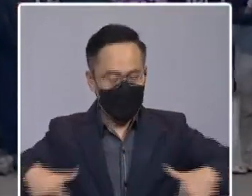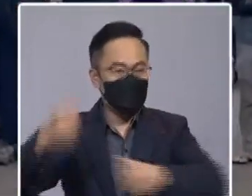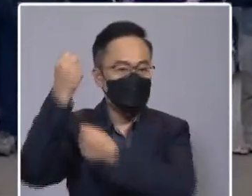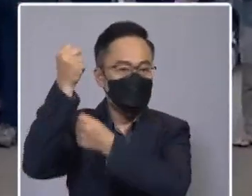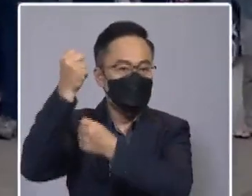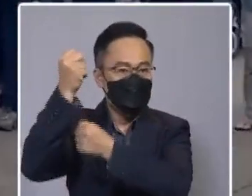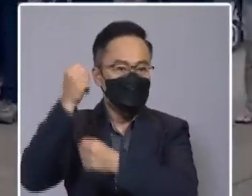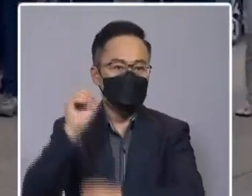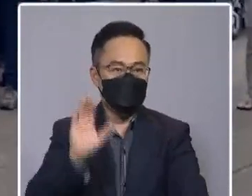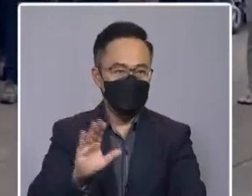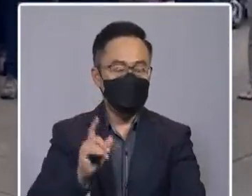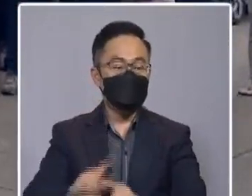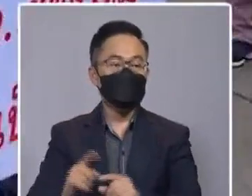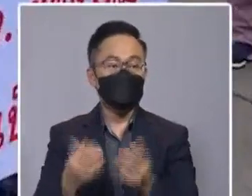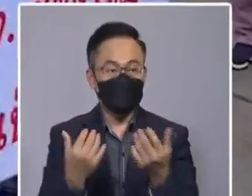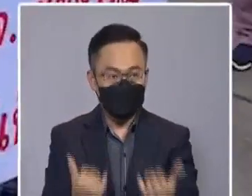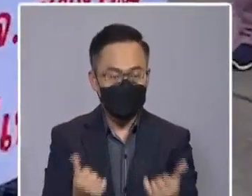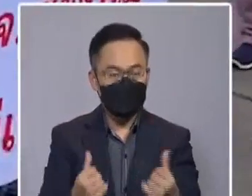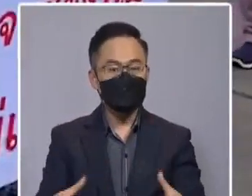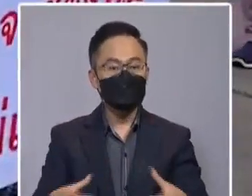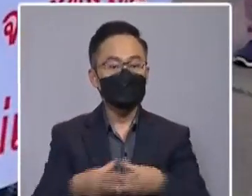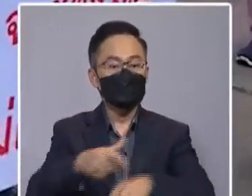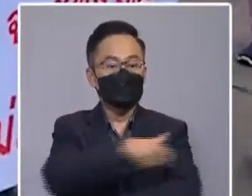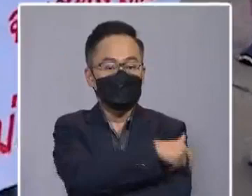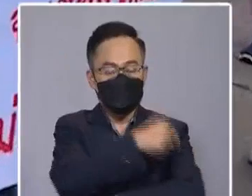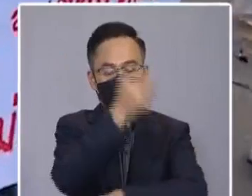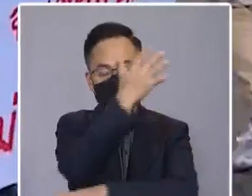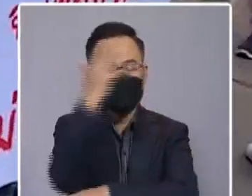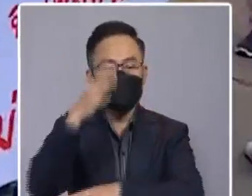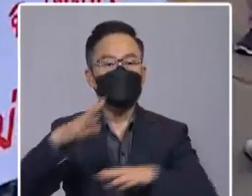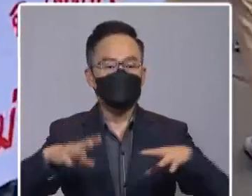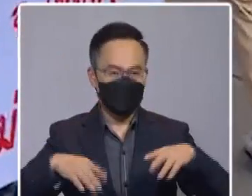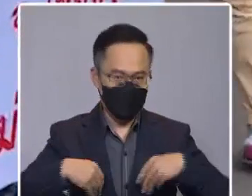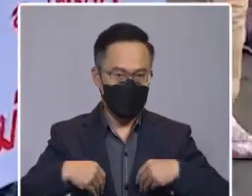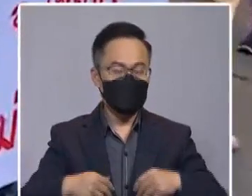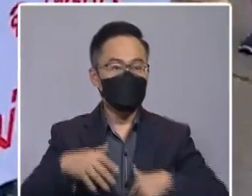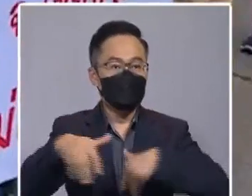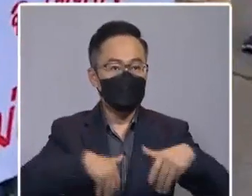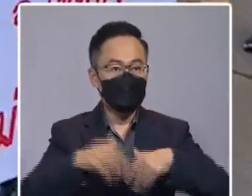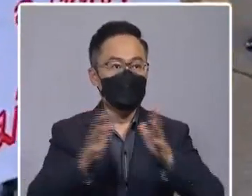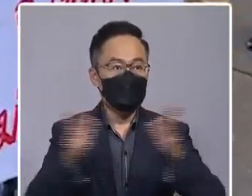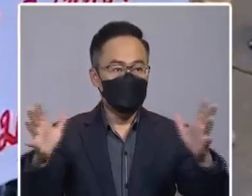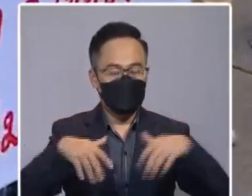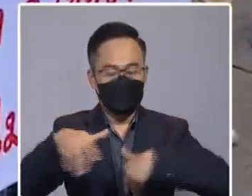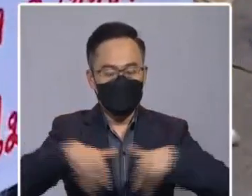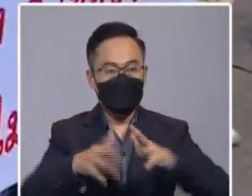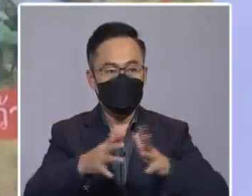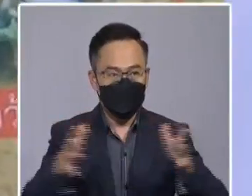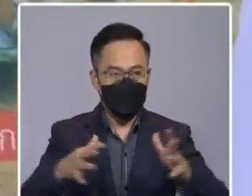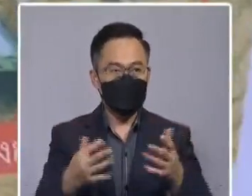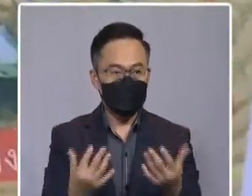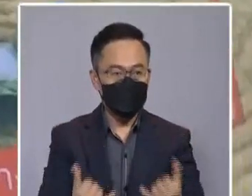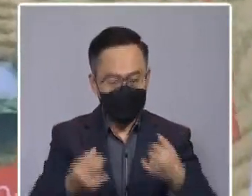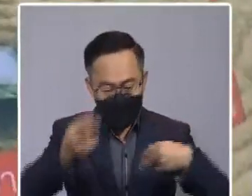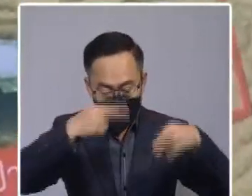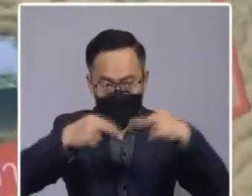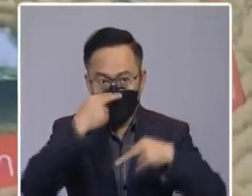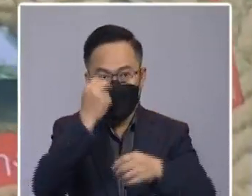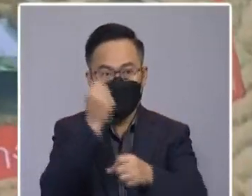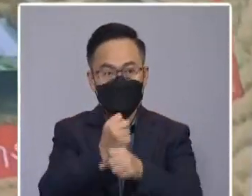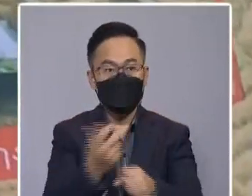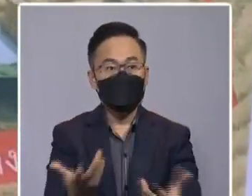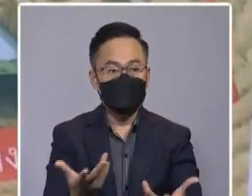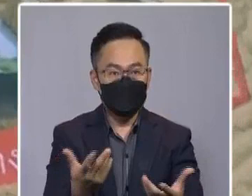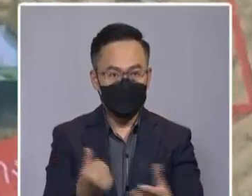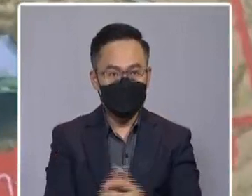คะล่าสุดเจ้าหน้าที่ป่าไม้ต้องยอมล่าถอยก่อนเพราะว่าชาวบ้านมากันเยอะแล้วก็ต้องไปดูว่าหลังจากนี้จะมีการหารือ